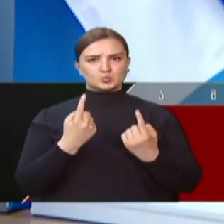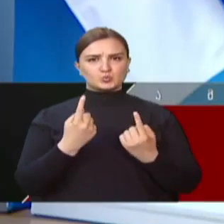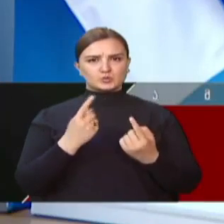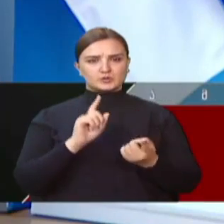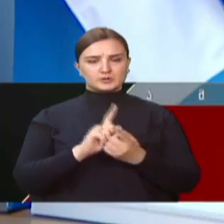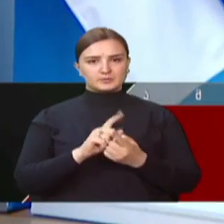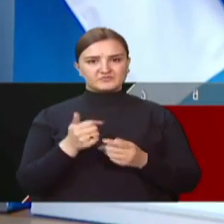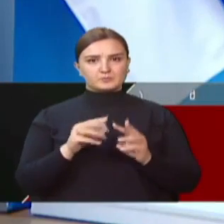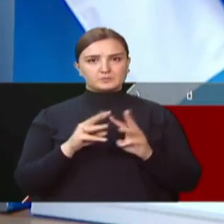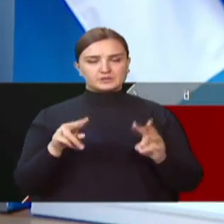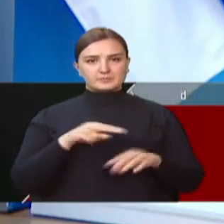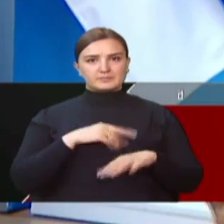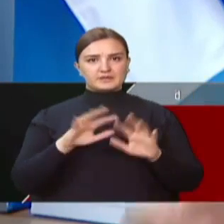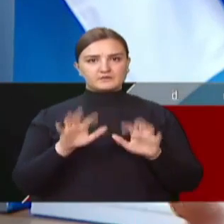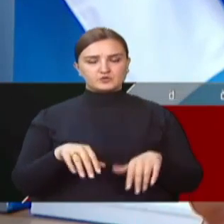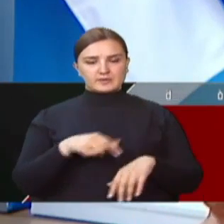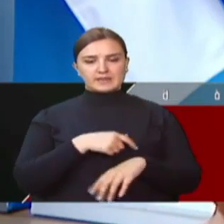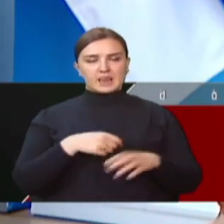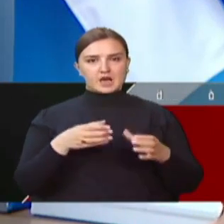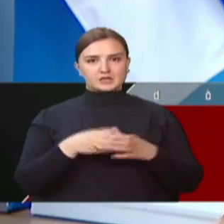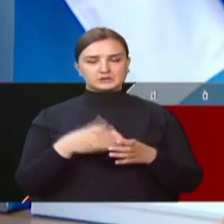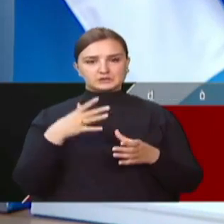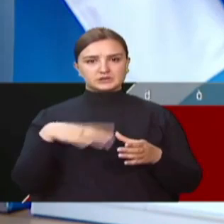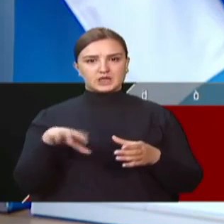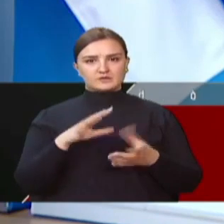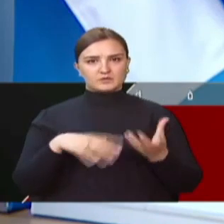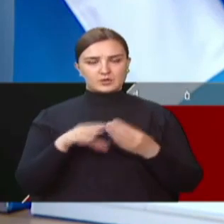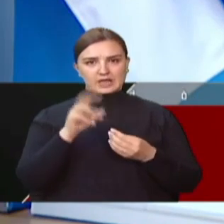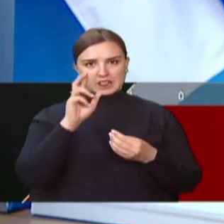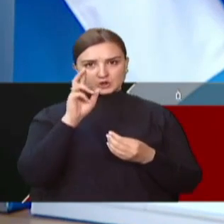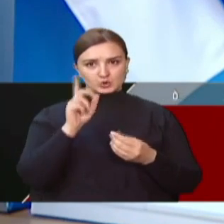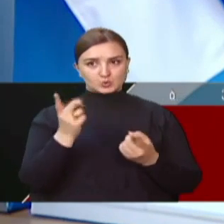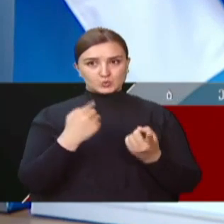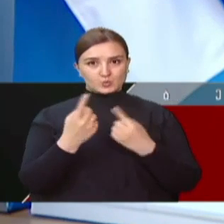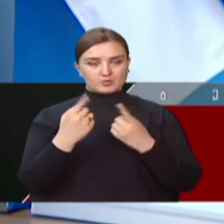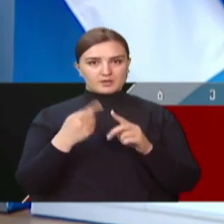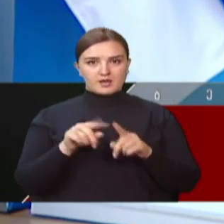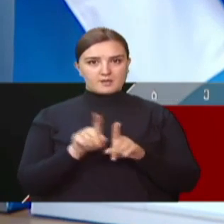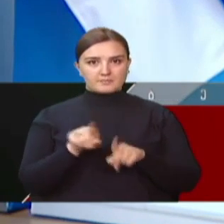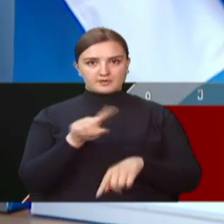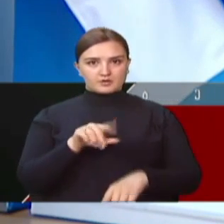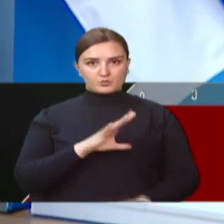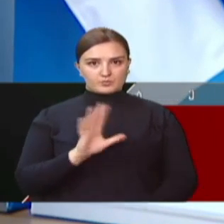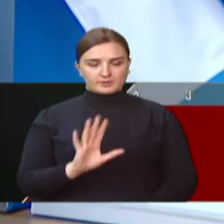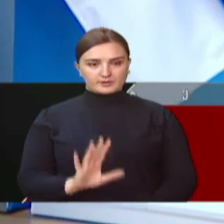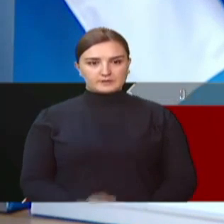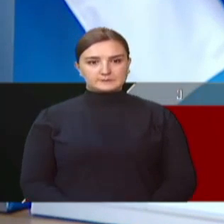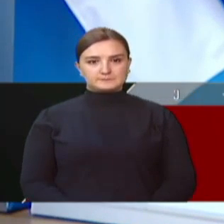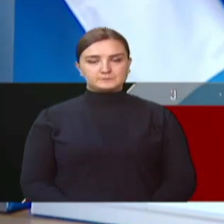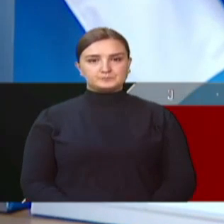პარლამენტის თავმჯდომარეს, დელეგაციებს საქართველოს ხელისუფლებიდან არ ყოფილა, რა თქმა უნდა,